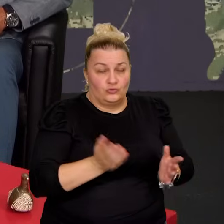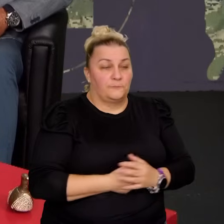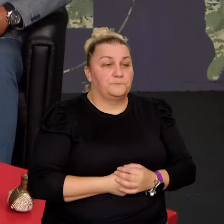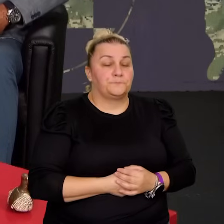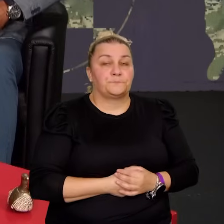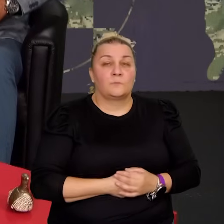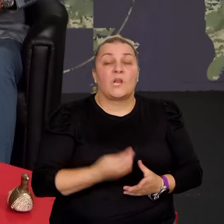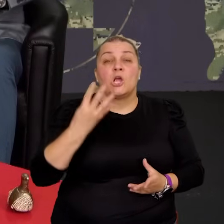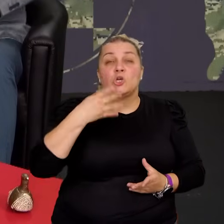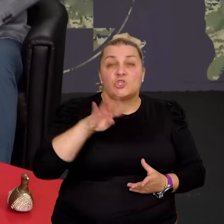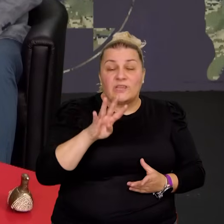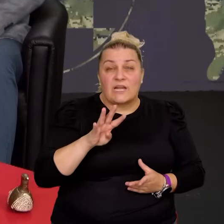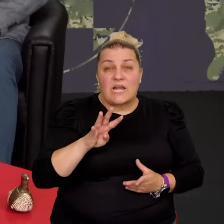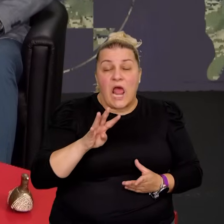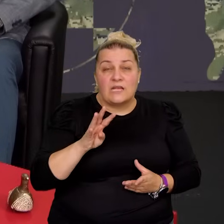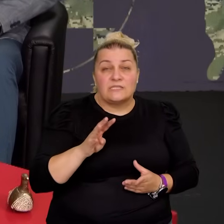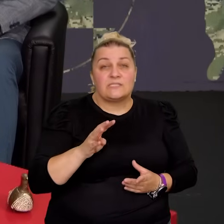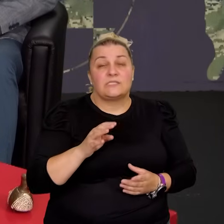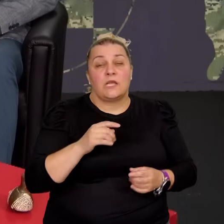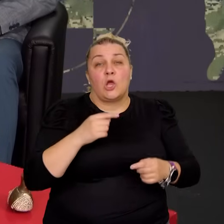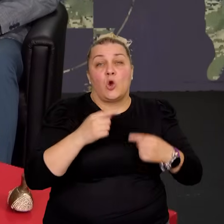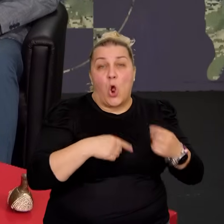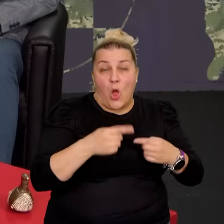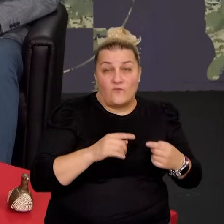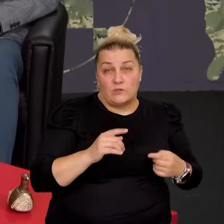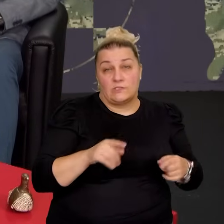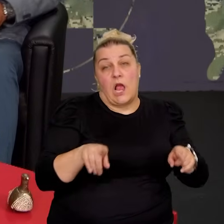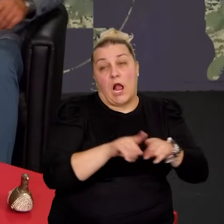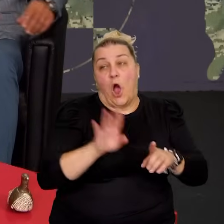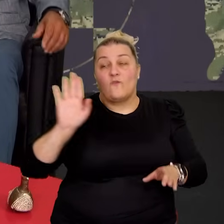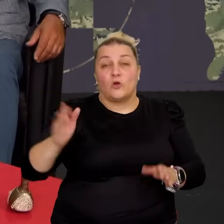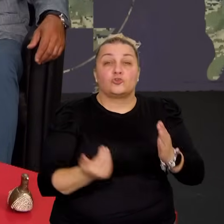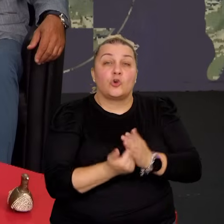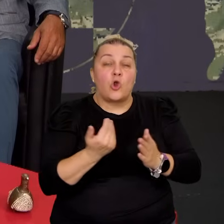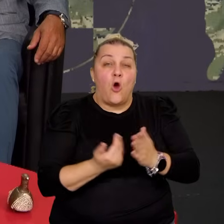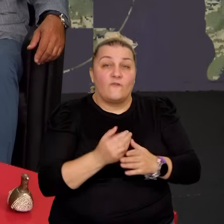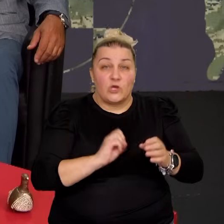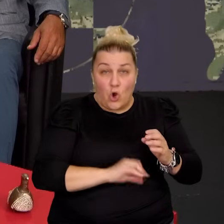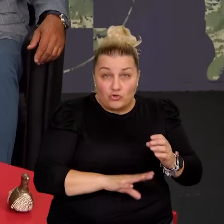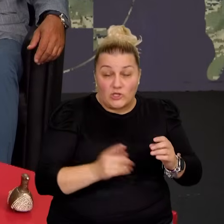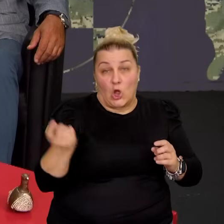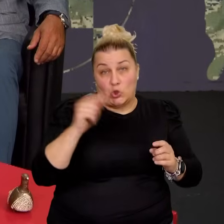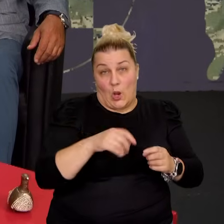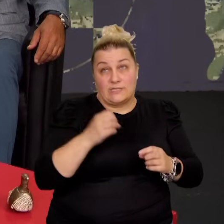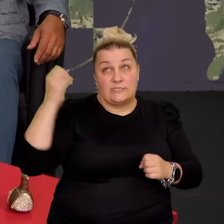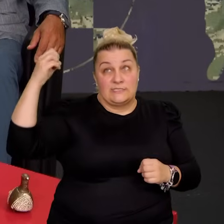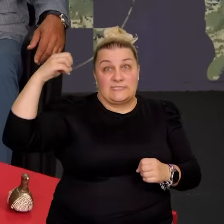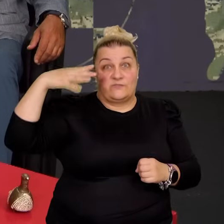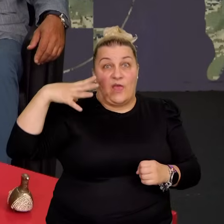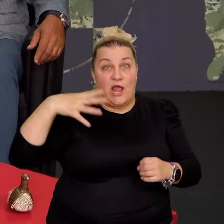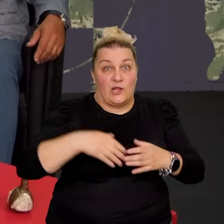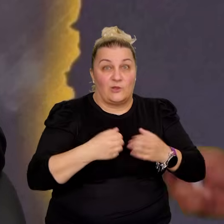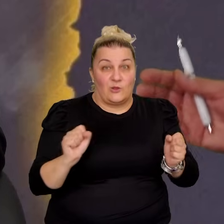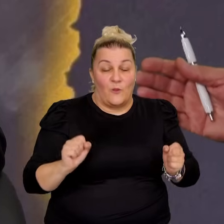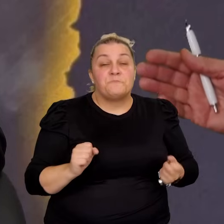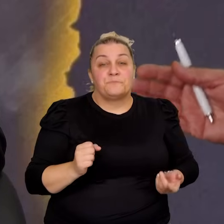14. kolovoza, na baš novi rođendan, možemo tako reći, napokon dolazi svjetlo slobode. Da, pa primijetilo